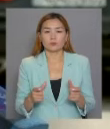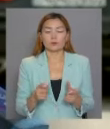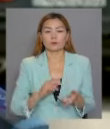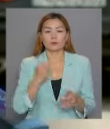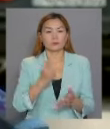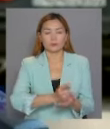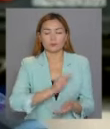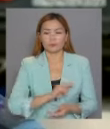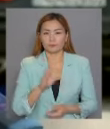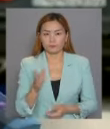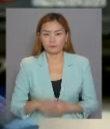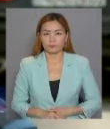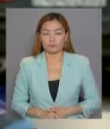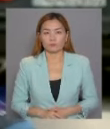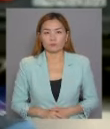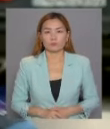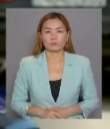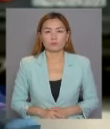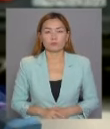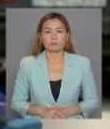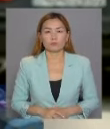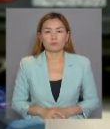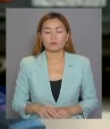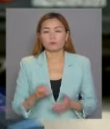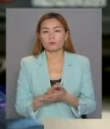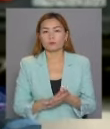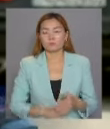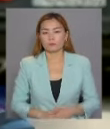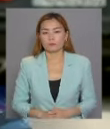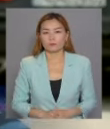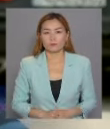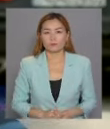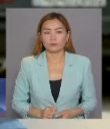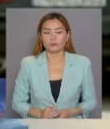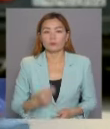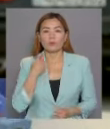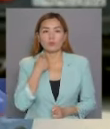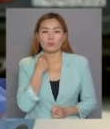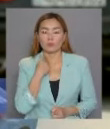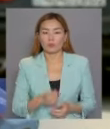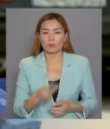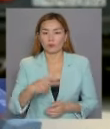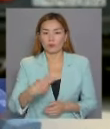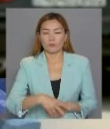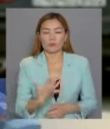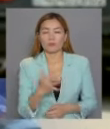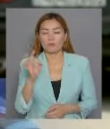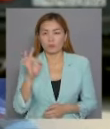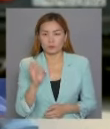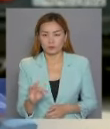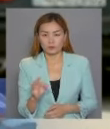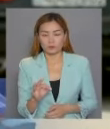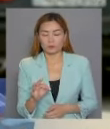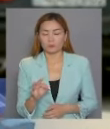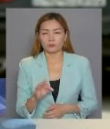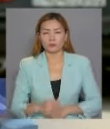тыйым салатын болады. Содан кейін берешек соманың 25%-нан